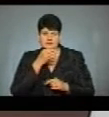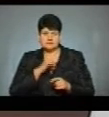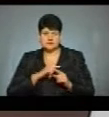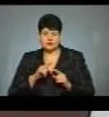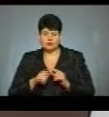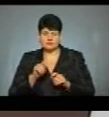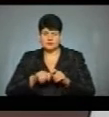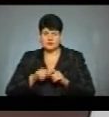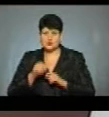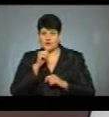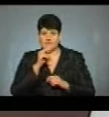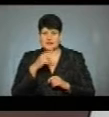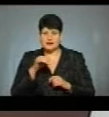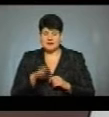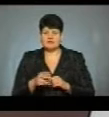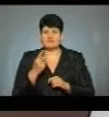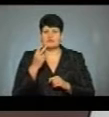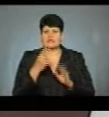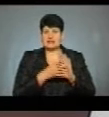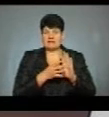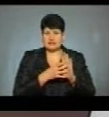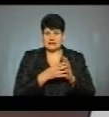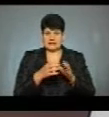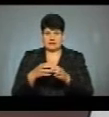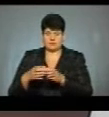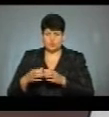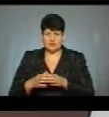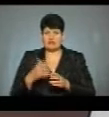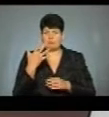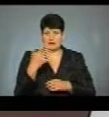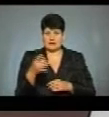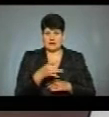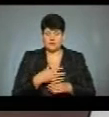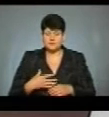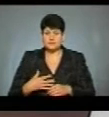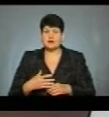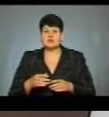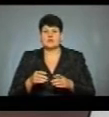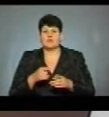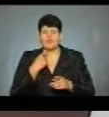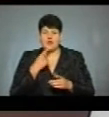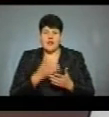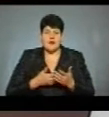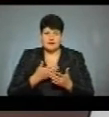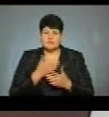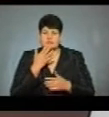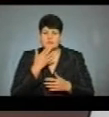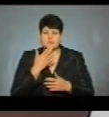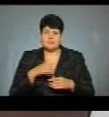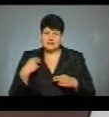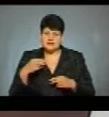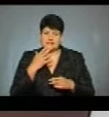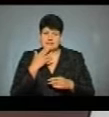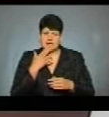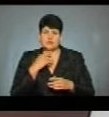діагностики цукрового діабету у 9 амбулаторіях міста та 5 району. За словами радниці президента Національної академії